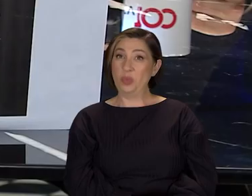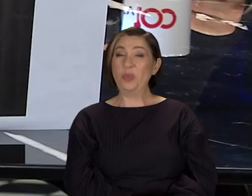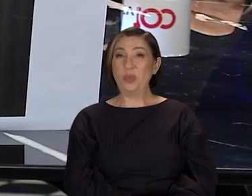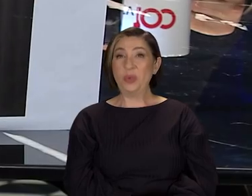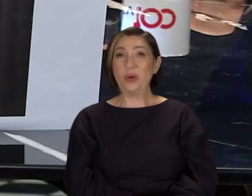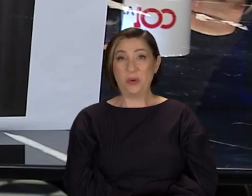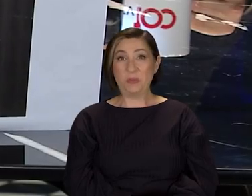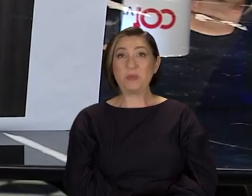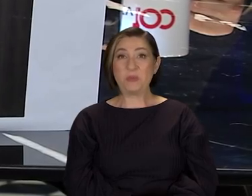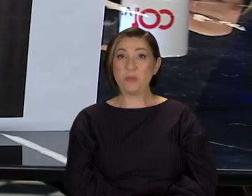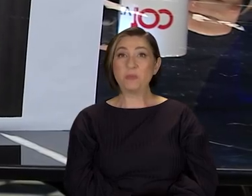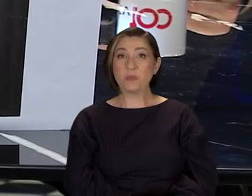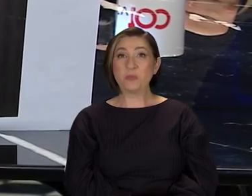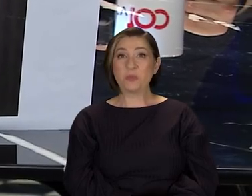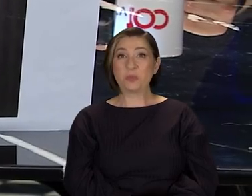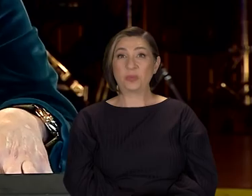Evet.